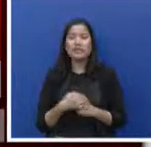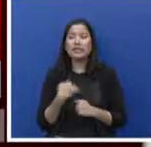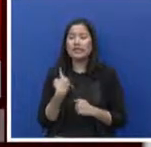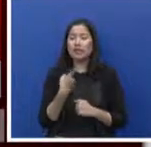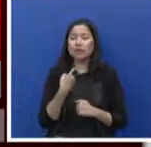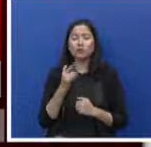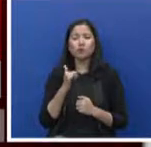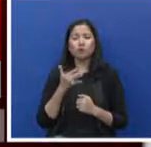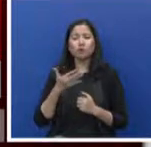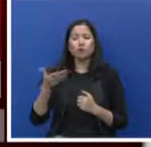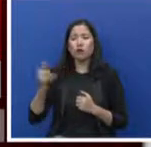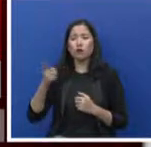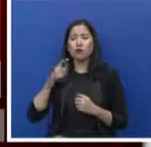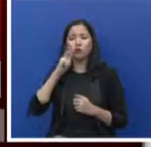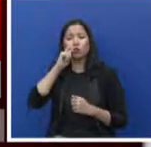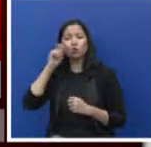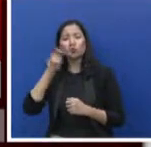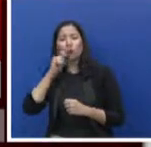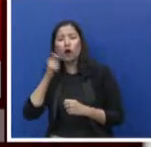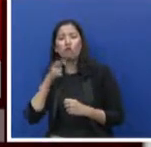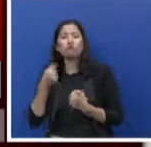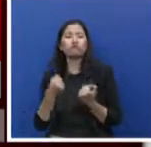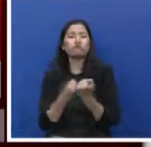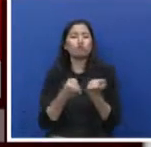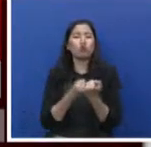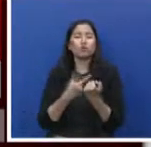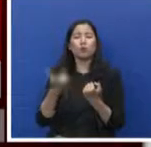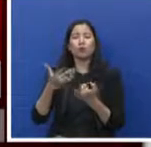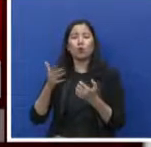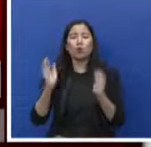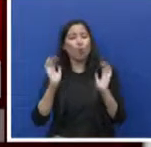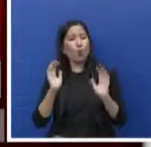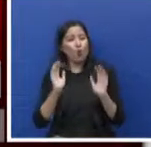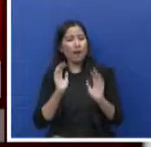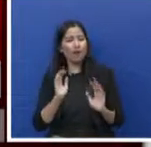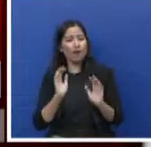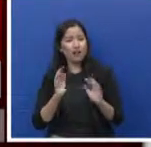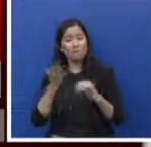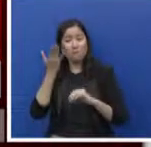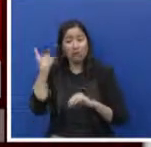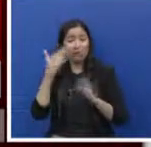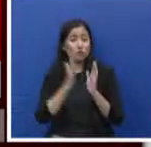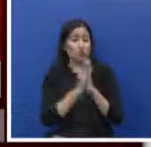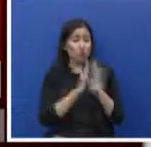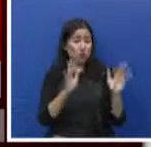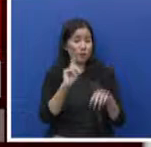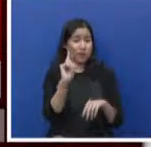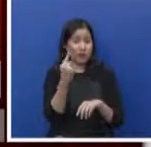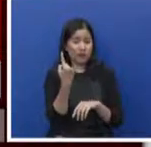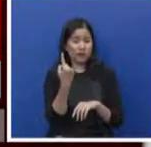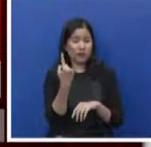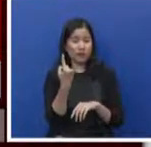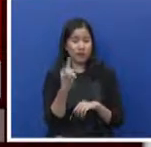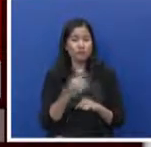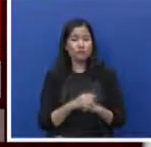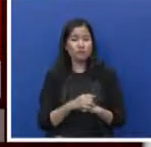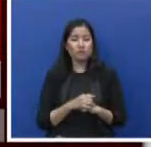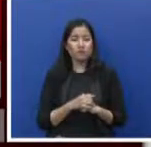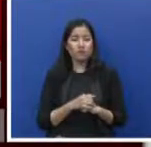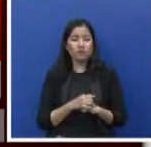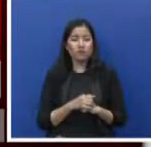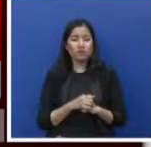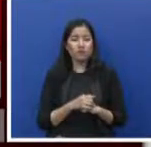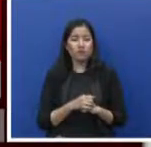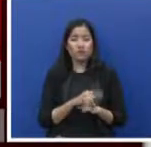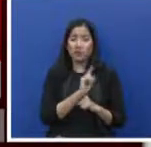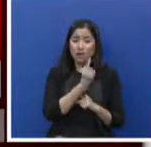overwhelmed dengan supportnya karena waktu kita kemarin pertama kali buka, jadi kita buka gelombang